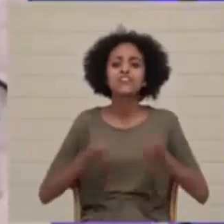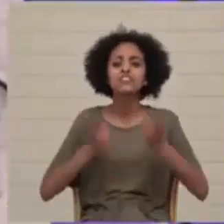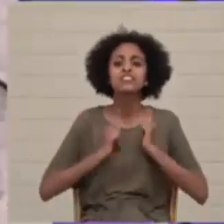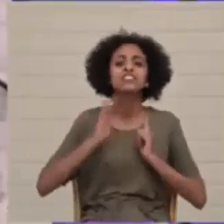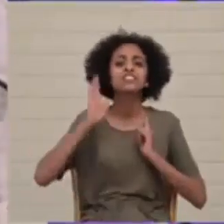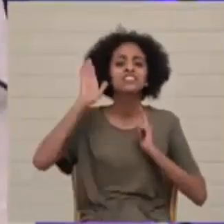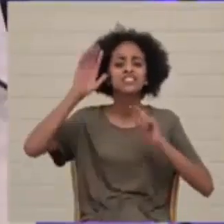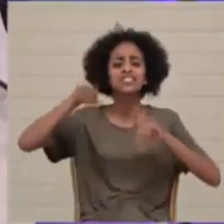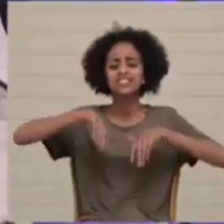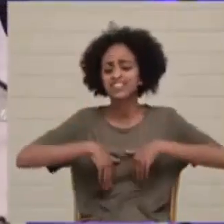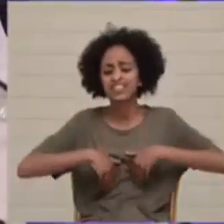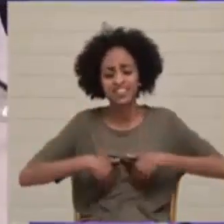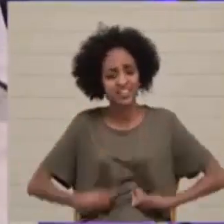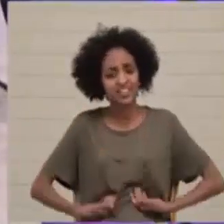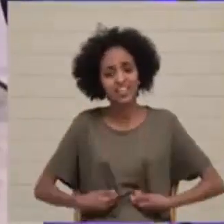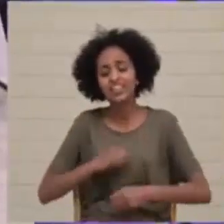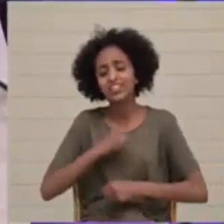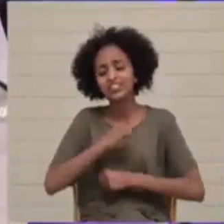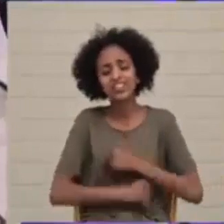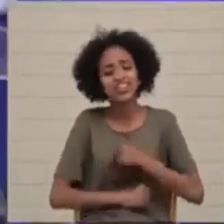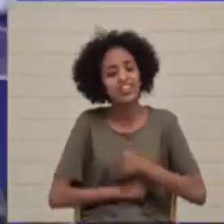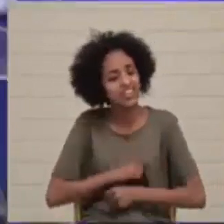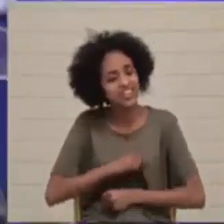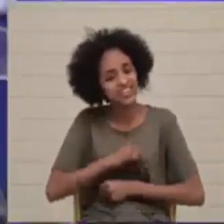ነፍስስ ከተዘለ የተጨነቀ